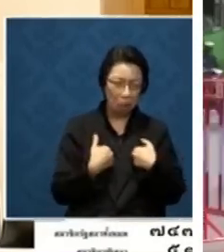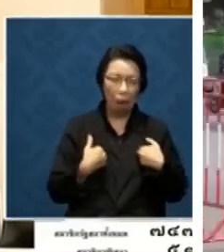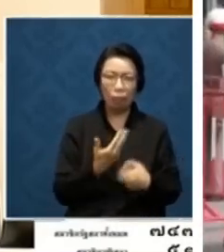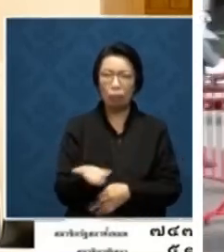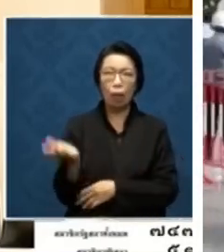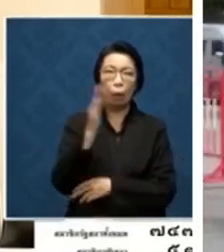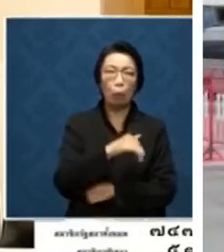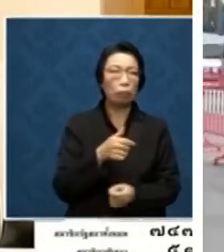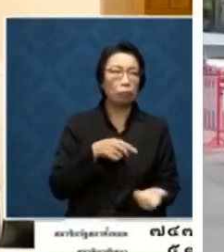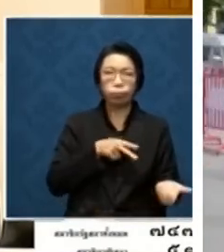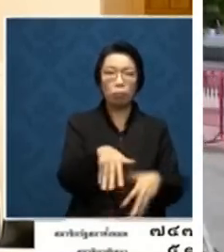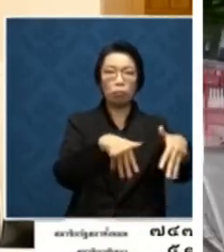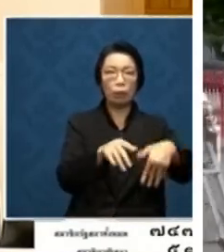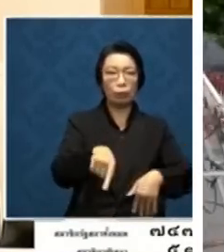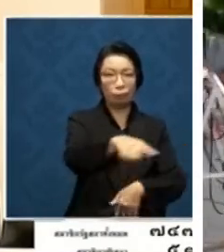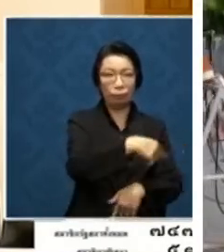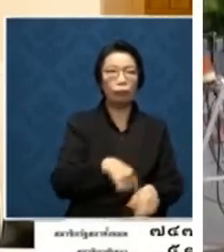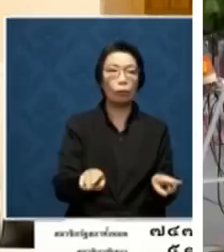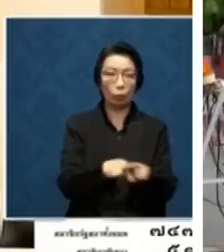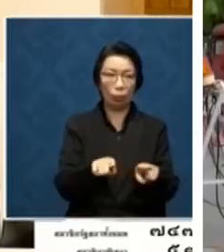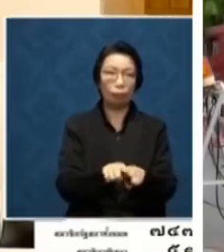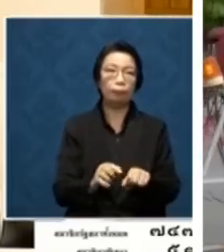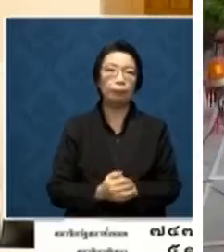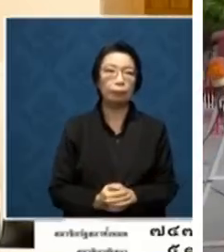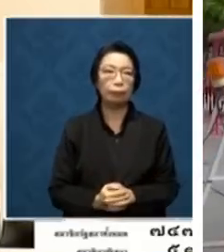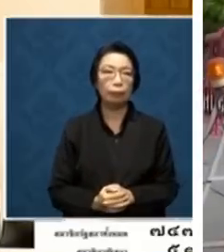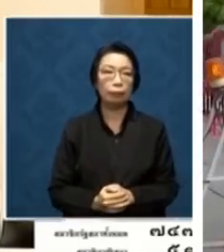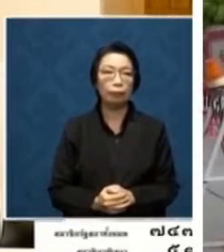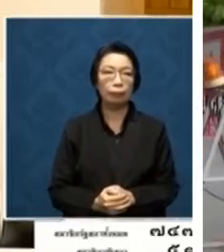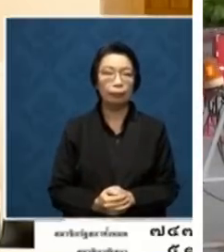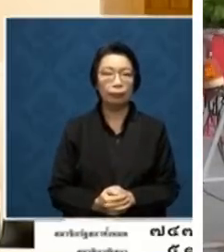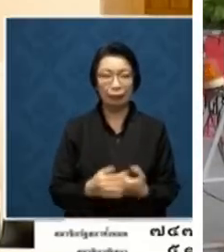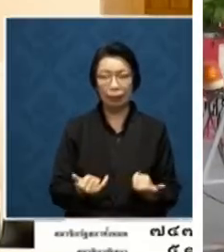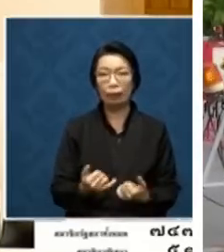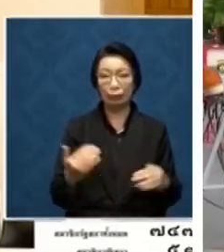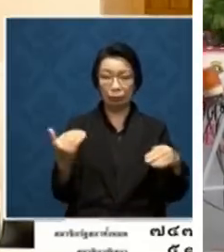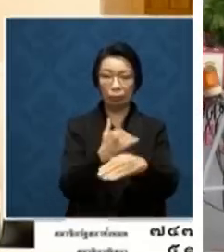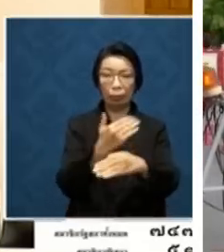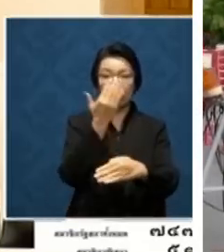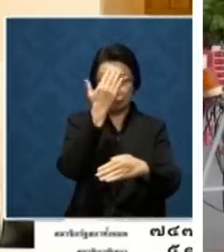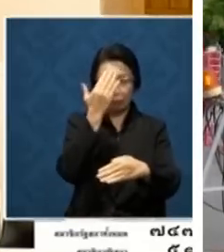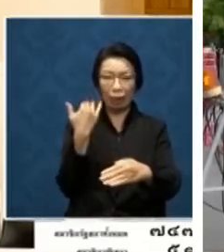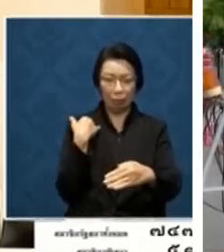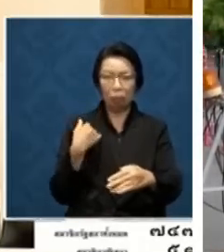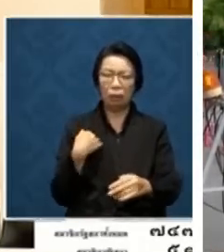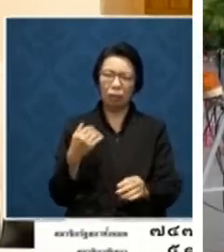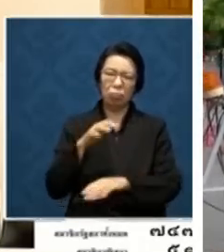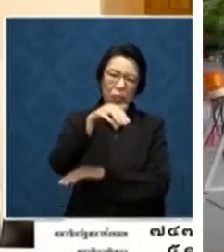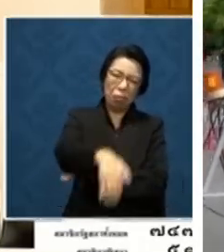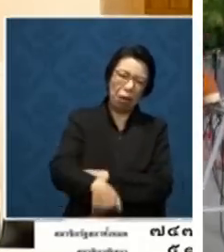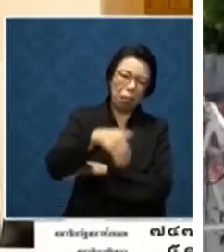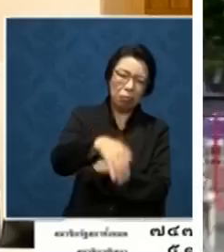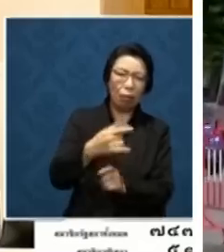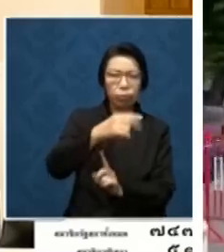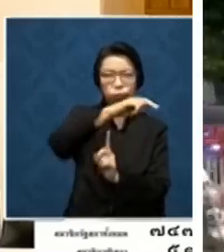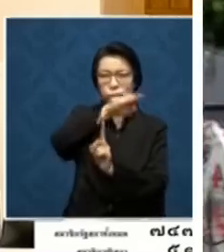บางทีต้องคนละคนนอนก็อย่างว่านะครับถนนข้างหน้าก็กำลังก่อสร้างเครื่องมือเครื่องจักรหนักๆขุดกลุ่มก็